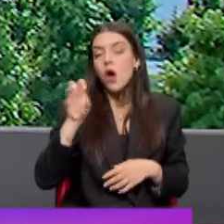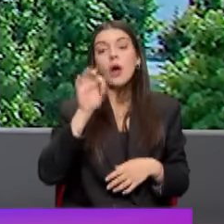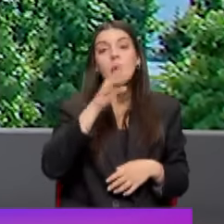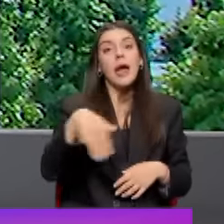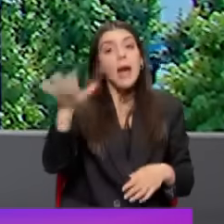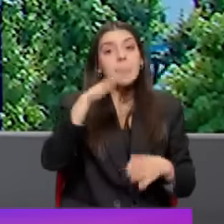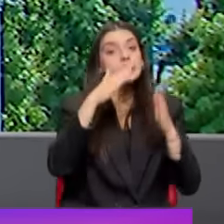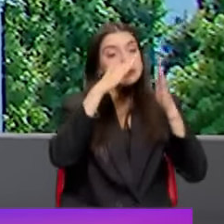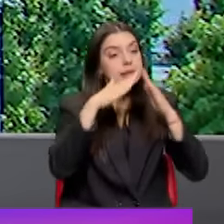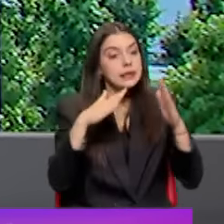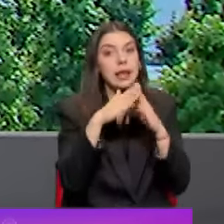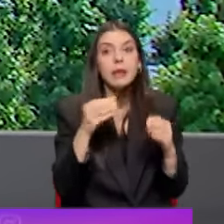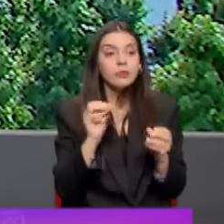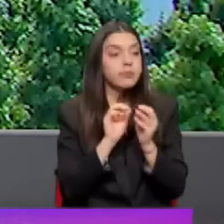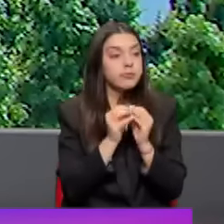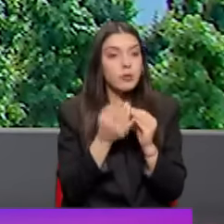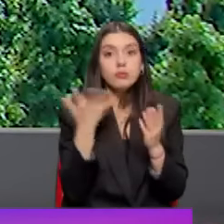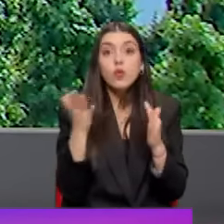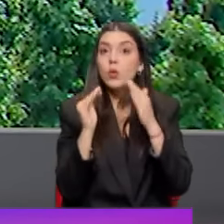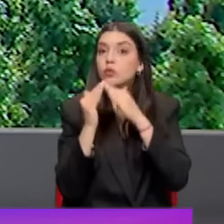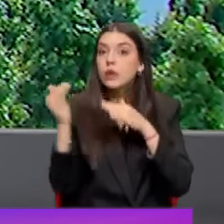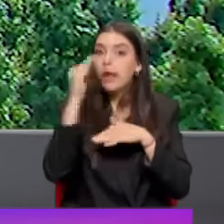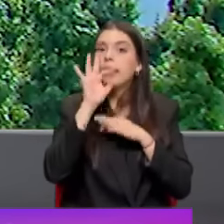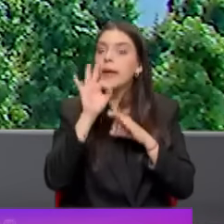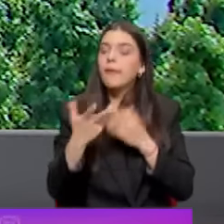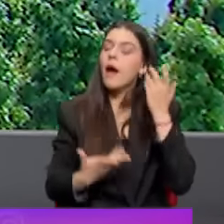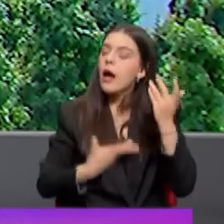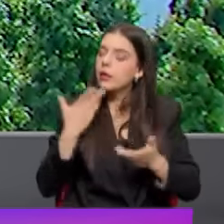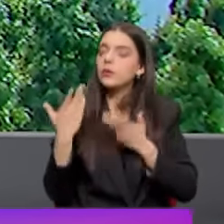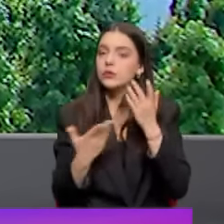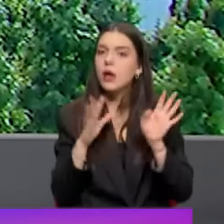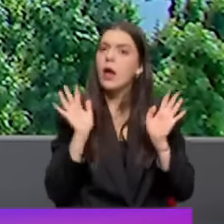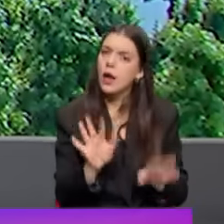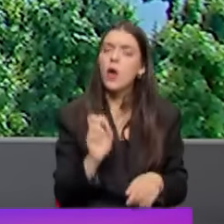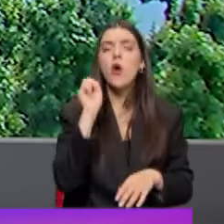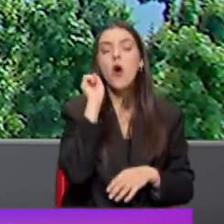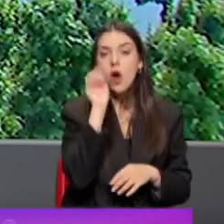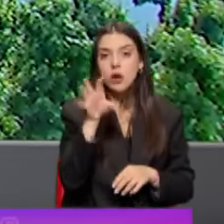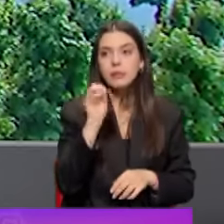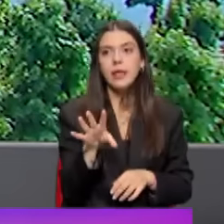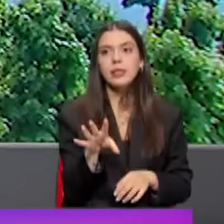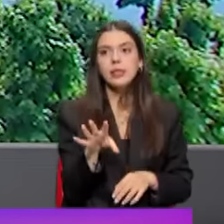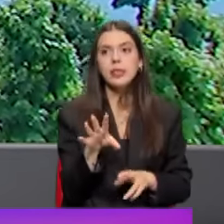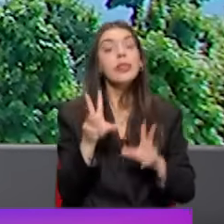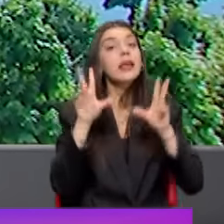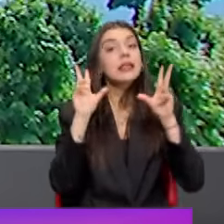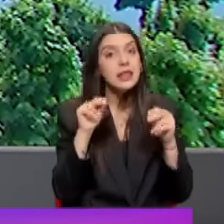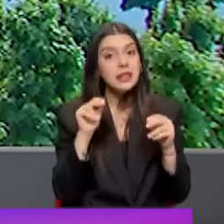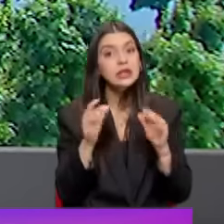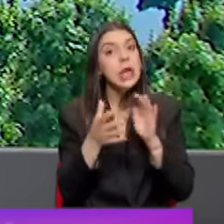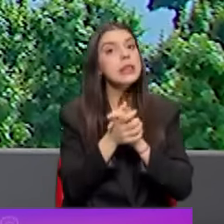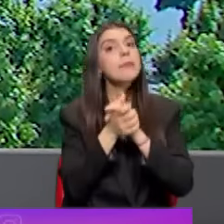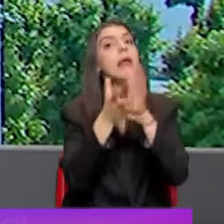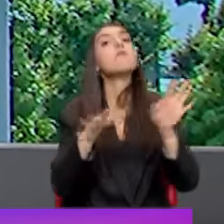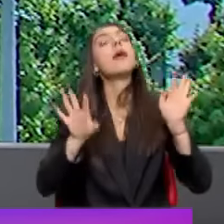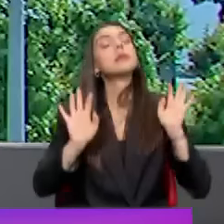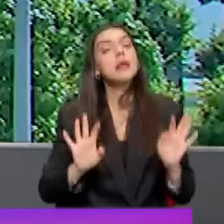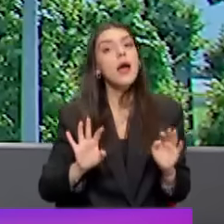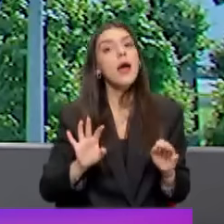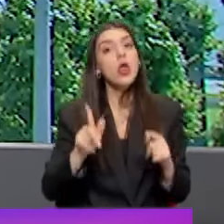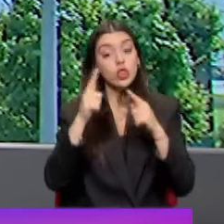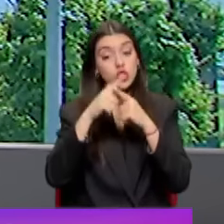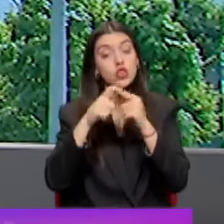artık barınma krizinin nedenli arttığından bahsediyoruz Eğer öğretmeni yeterince takdir etmezseniz toplumdaki